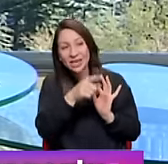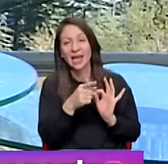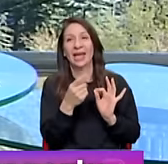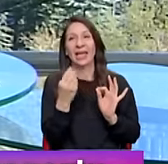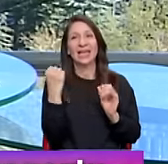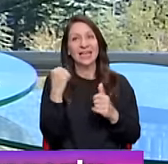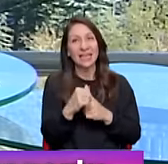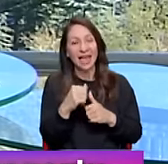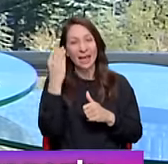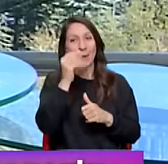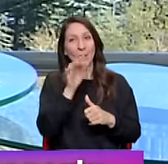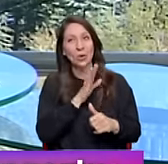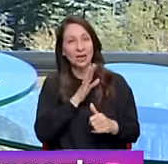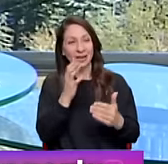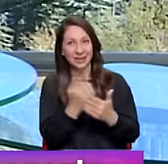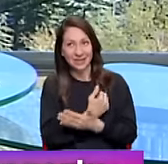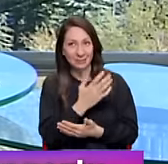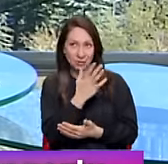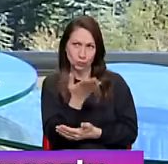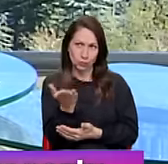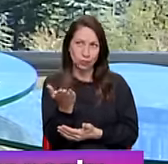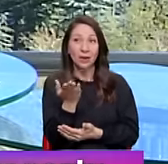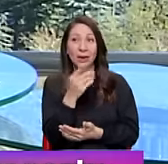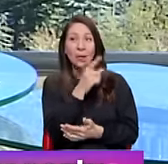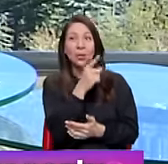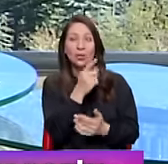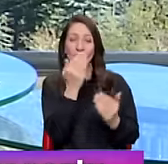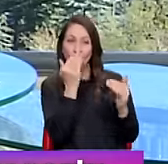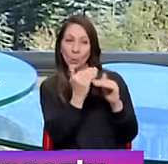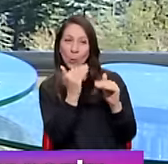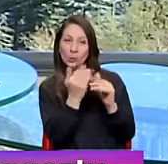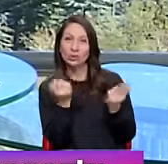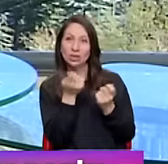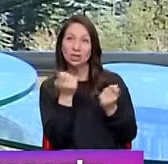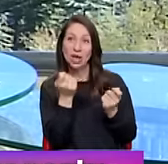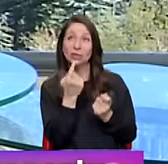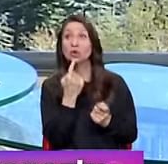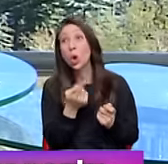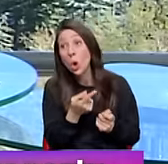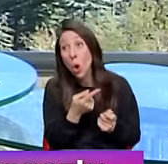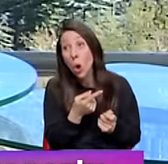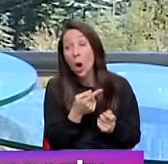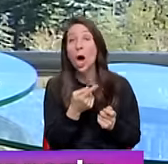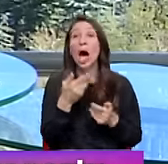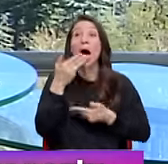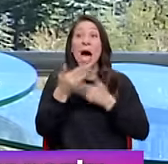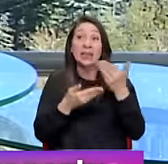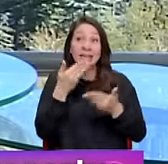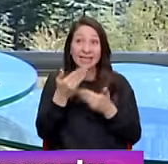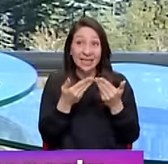yine Ekrem İmamoğlu seçildi bilindiği üzere. Ve kendisiyle uyumlu bir şekilde çalışacağını söylüyor.